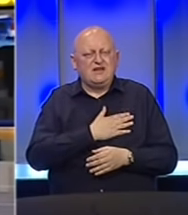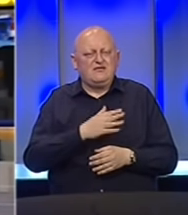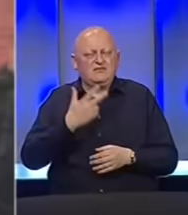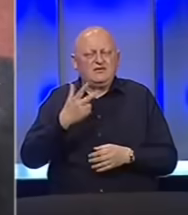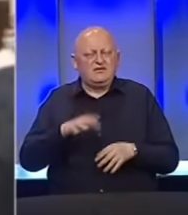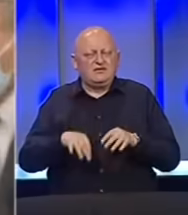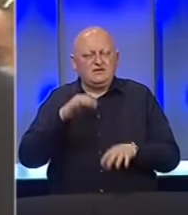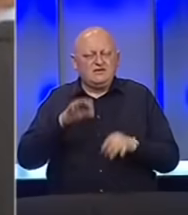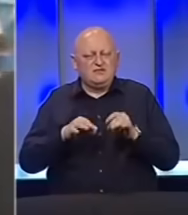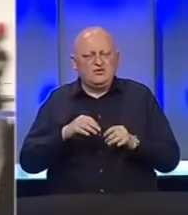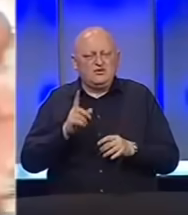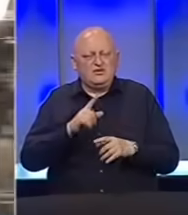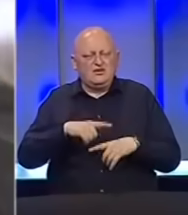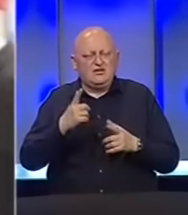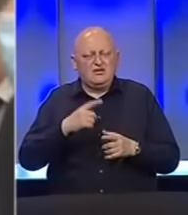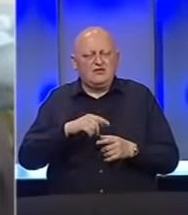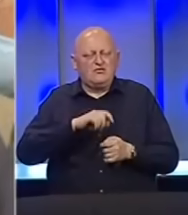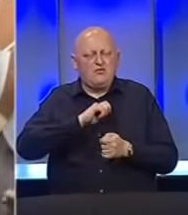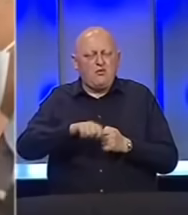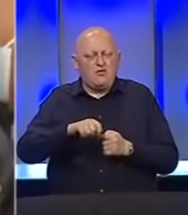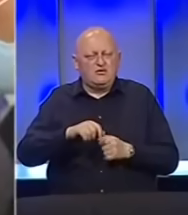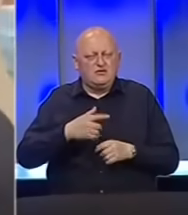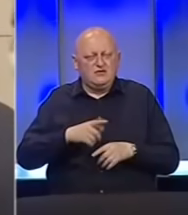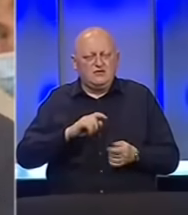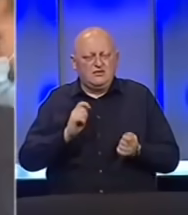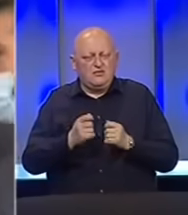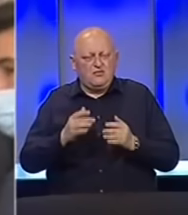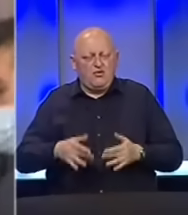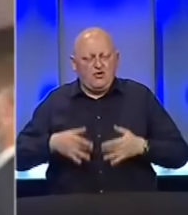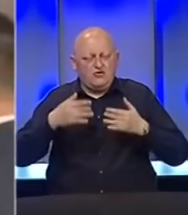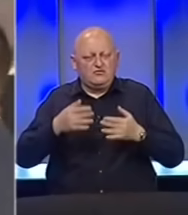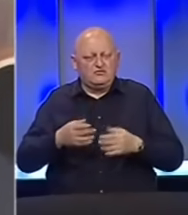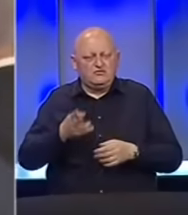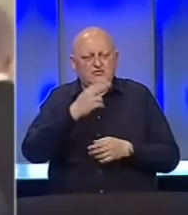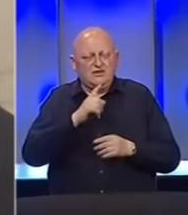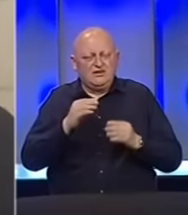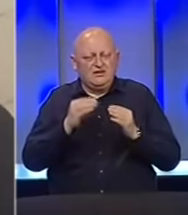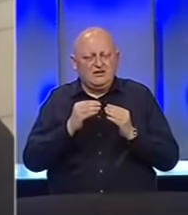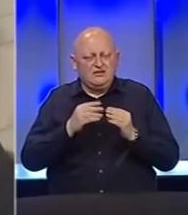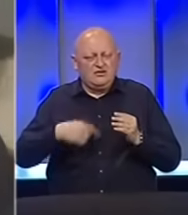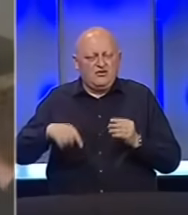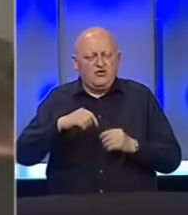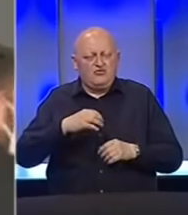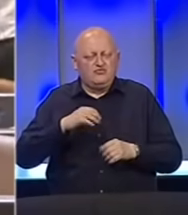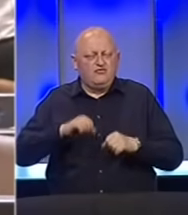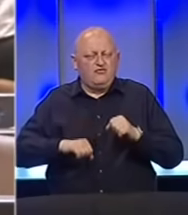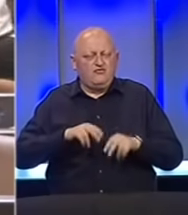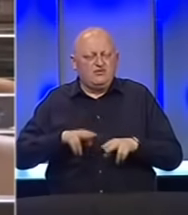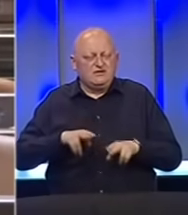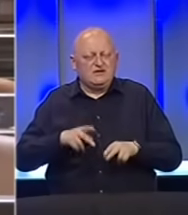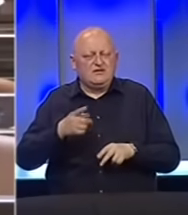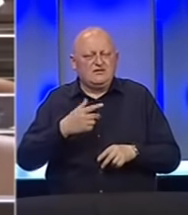runde izbora na kojima nije bilo jasnog pobjednika, te trodnevnog odlaganja inauguracije zbog neslaganja oko funkcija u kabinetu.